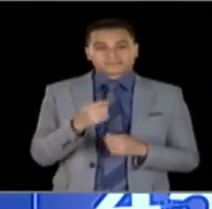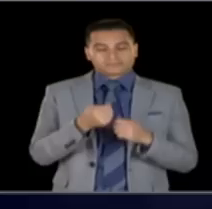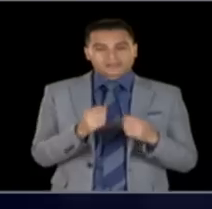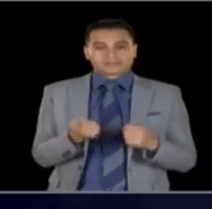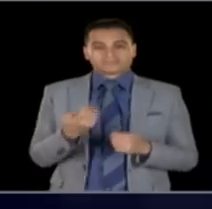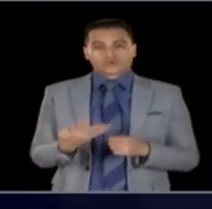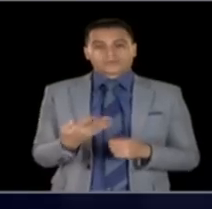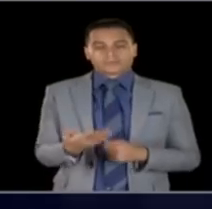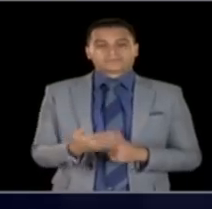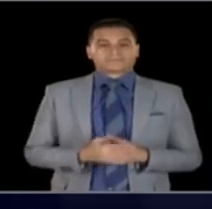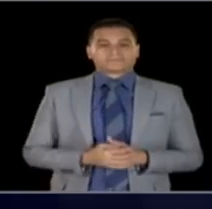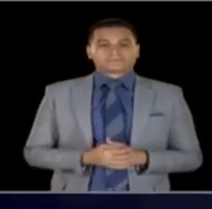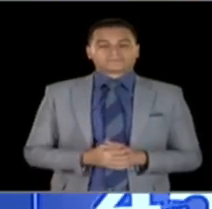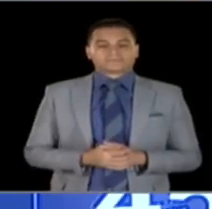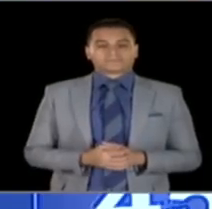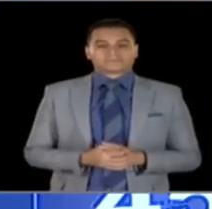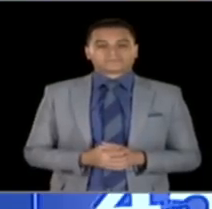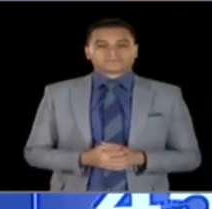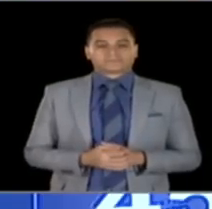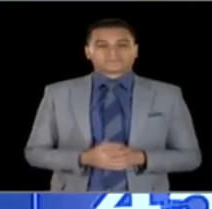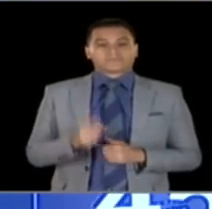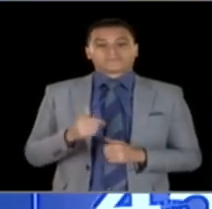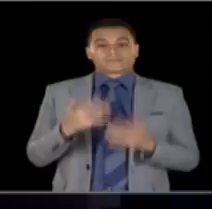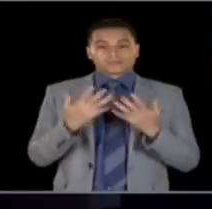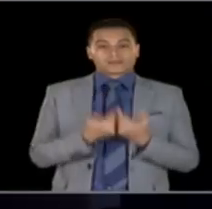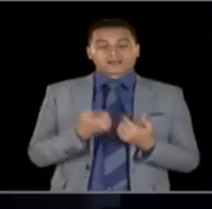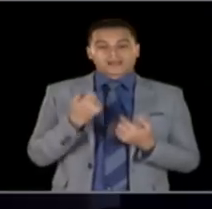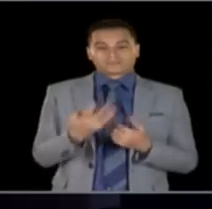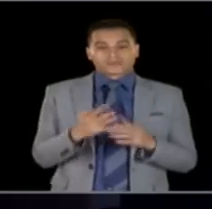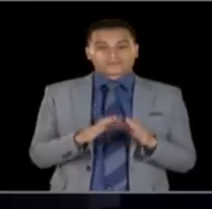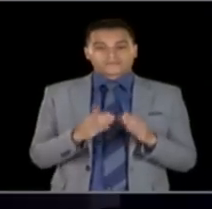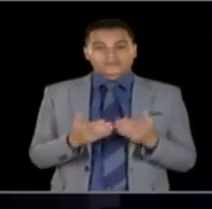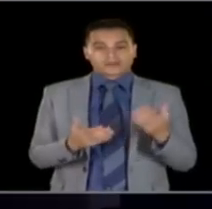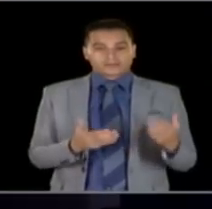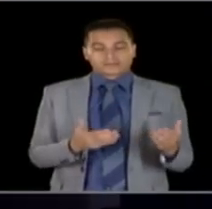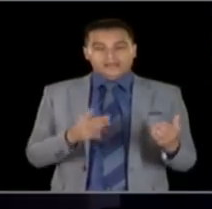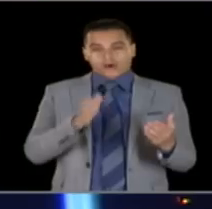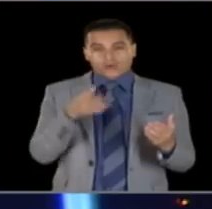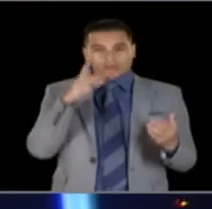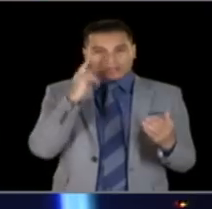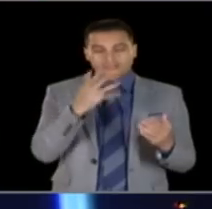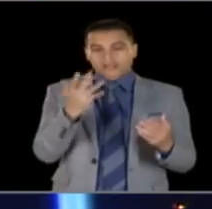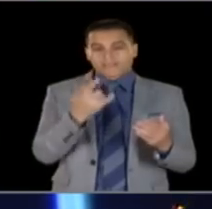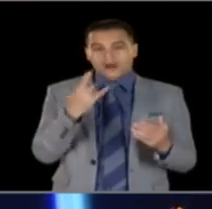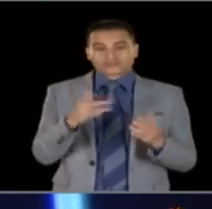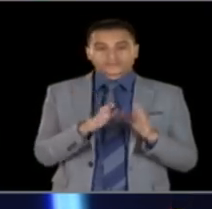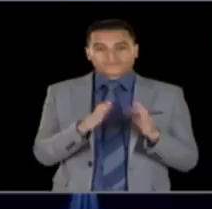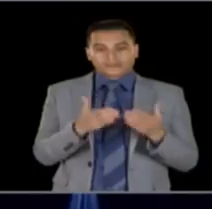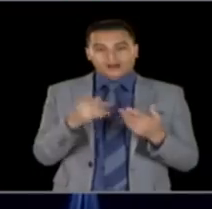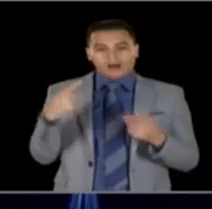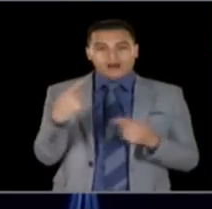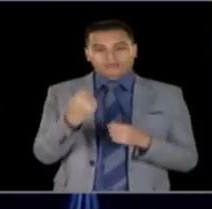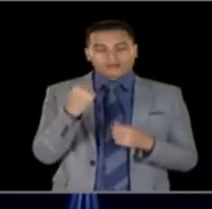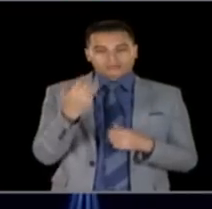بقت 45. نتيجة 45 الحوت الأزرق، 10